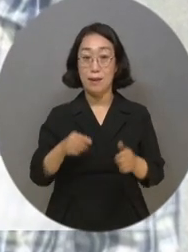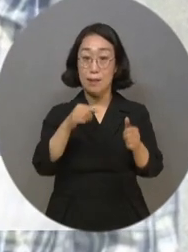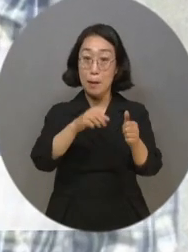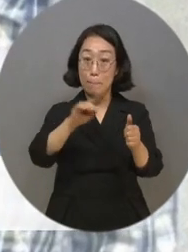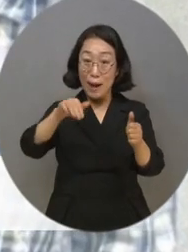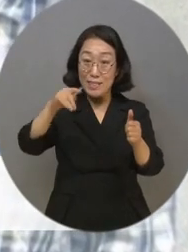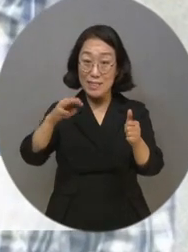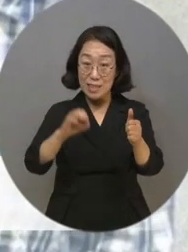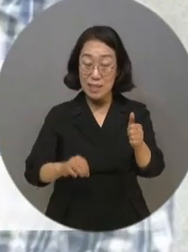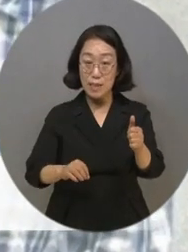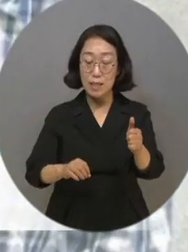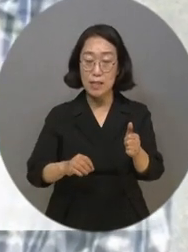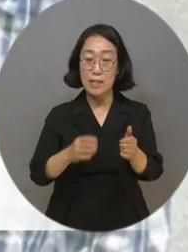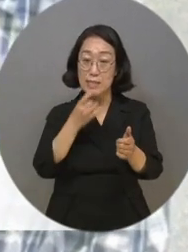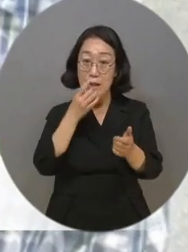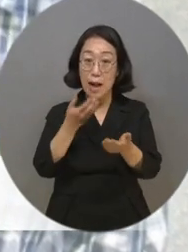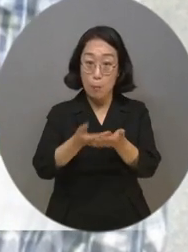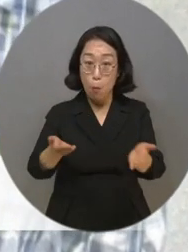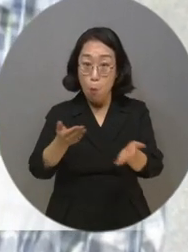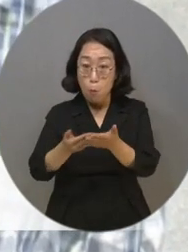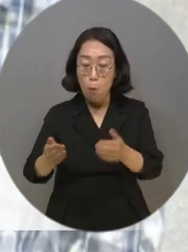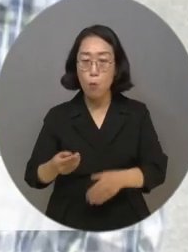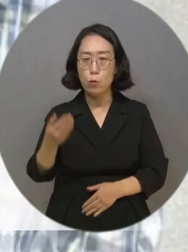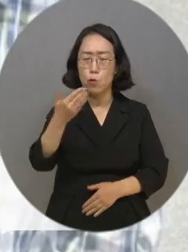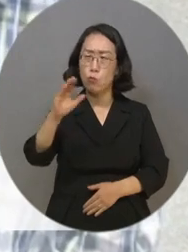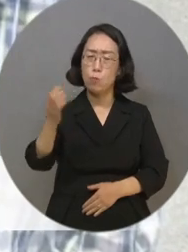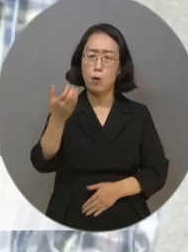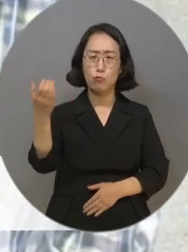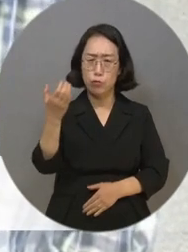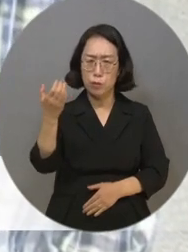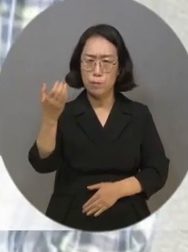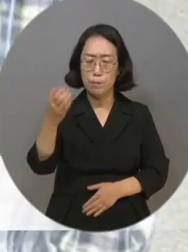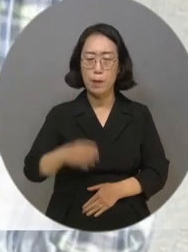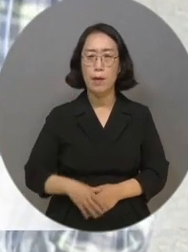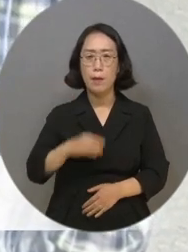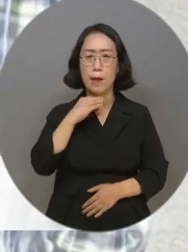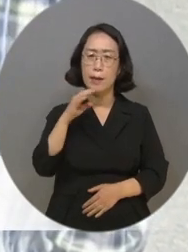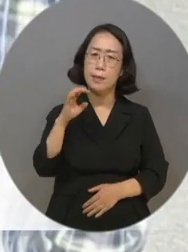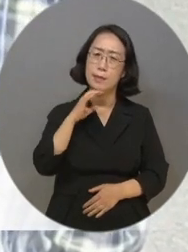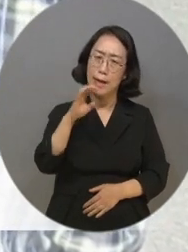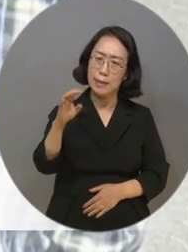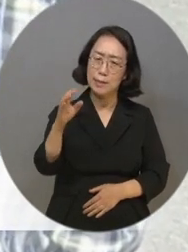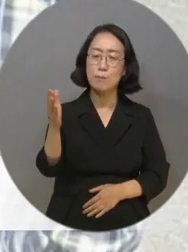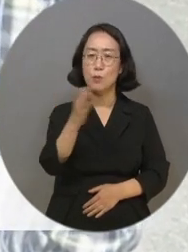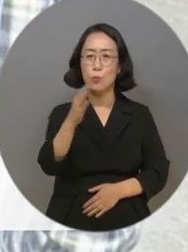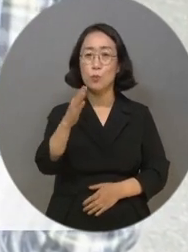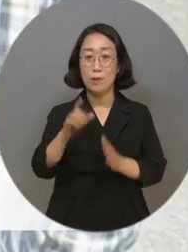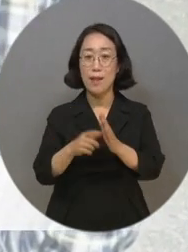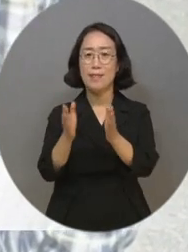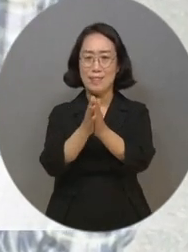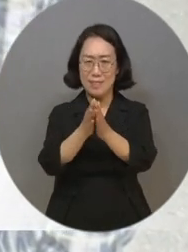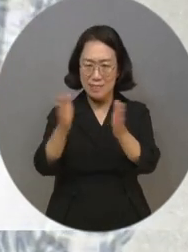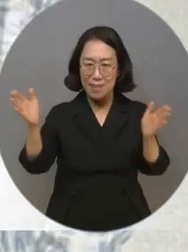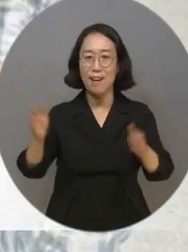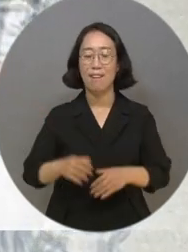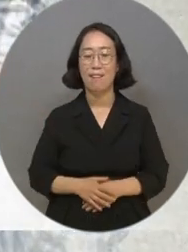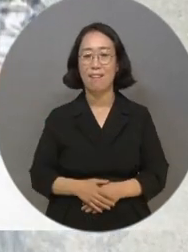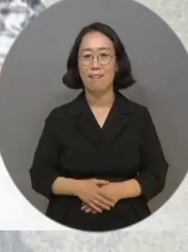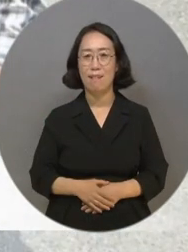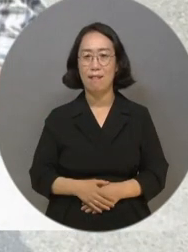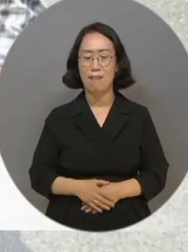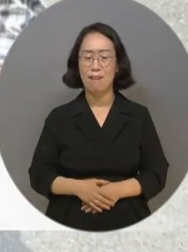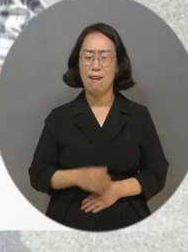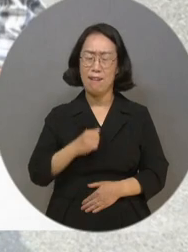농부가 기부를 시작한 건 1990년대 초반 그가 40살을 갓 넘었을 무렵부터인데요 가난한